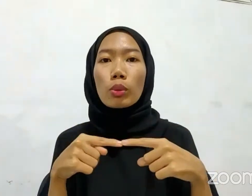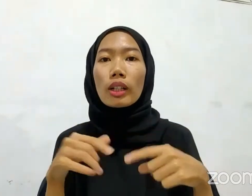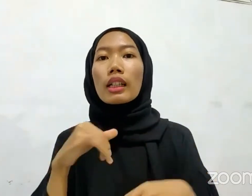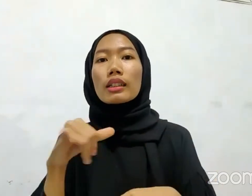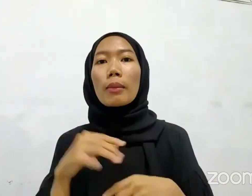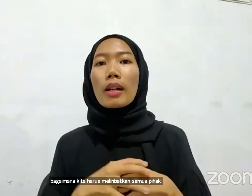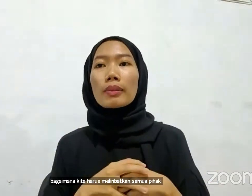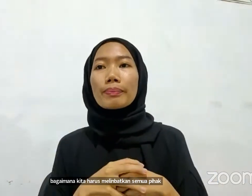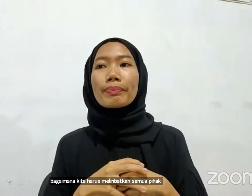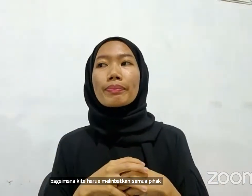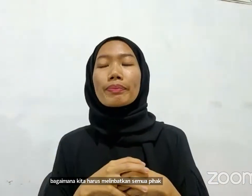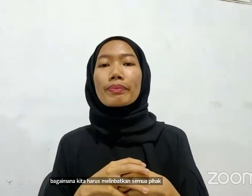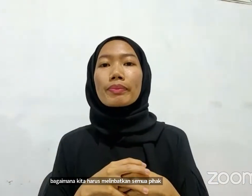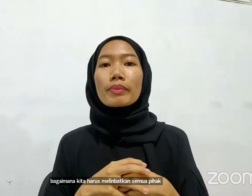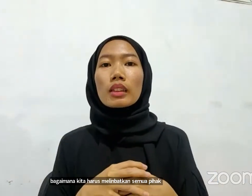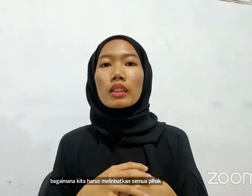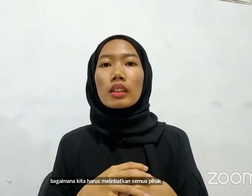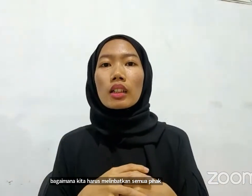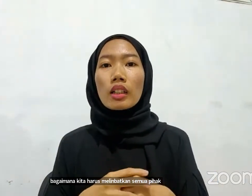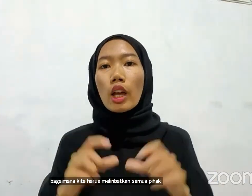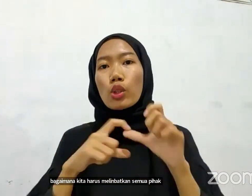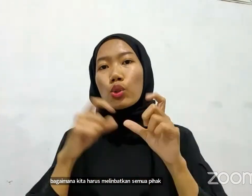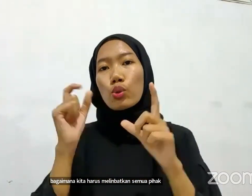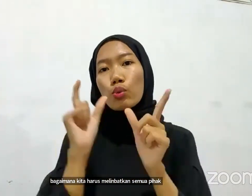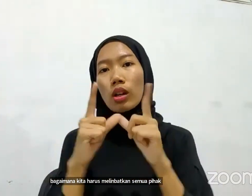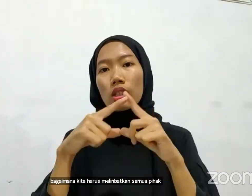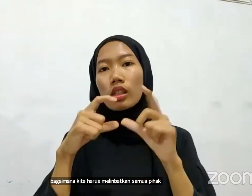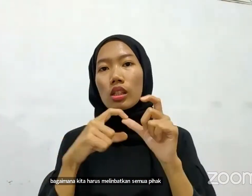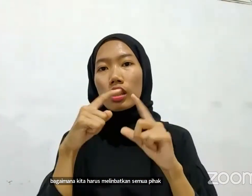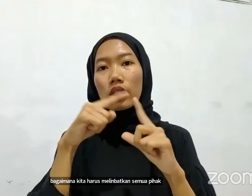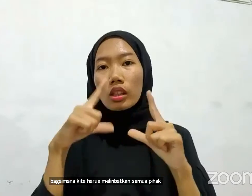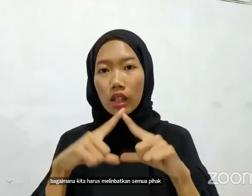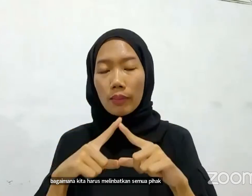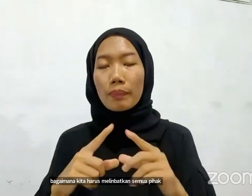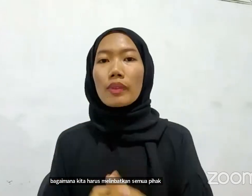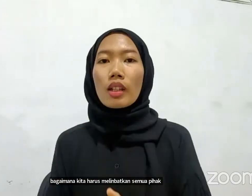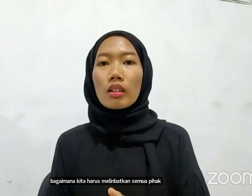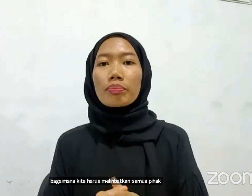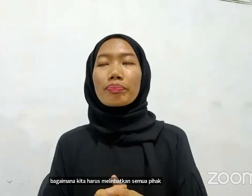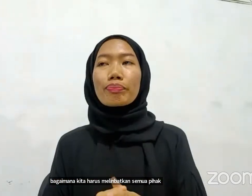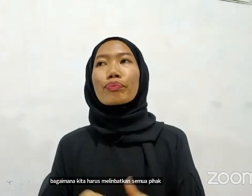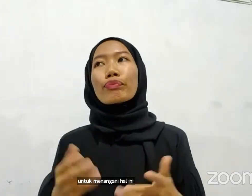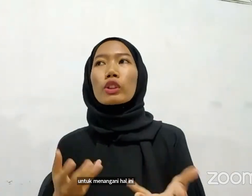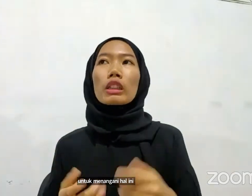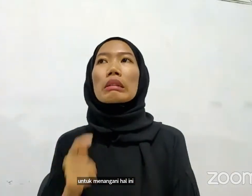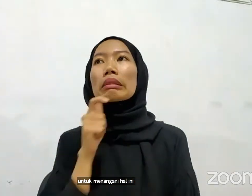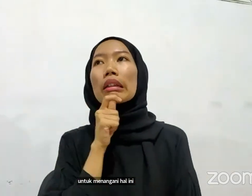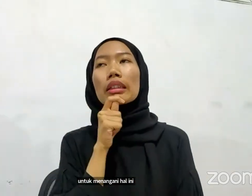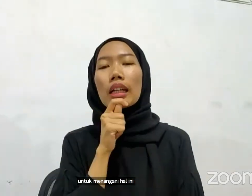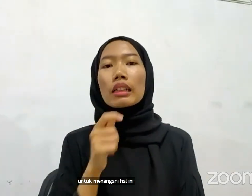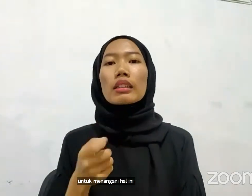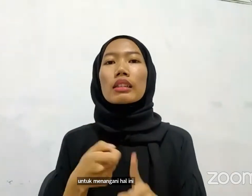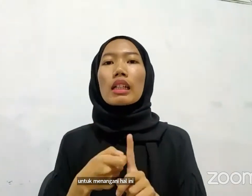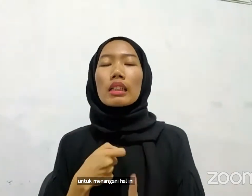Jadi terima kasih banyak Pak Ahmad. Ini alat bantu salah satu hal yang sangat